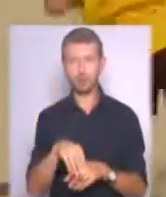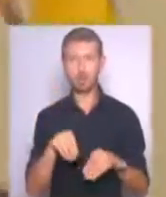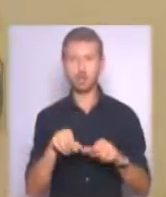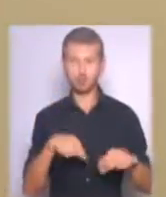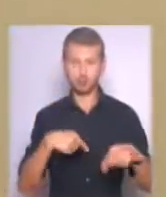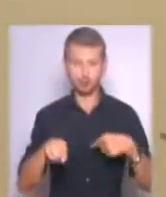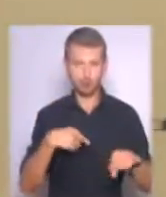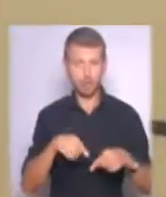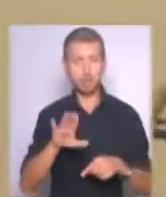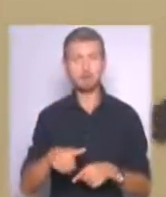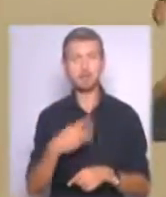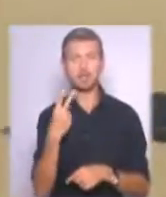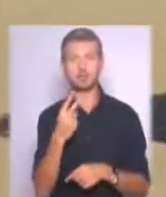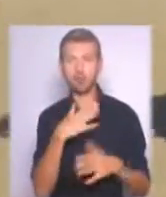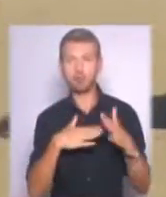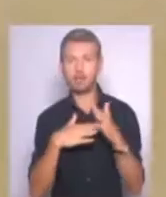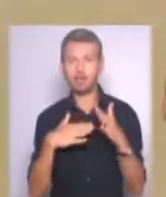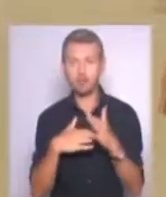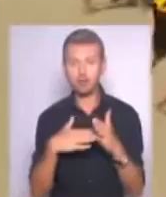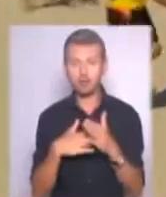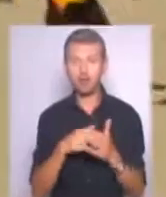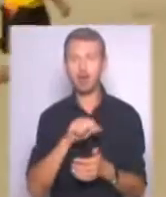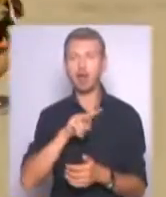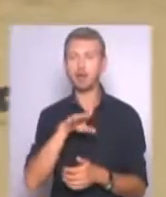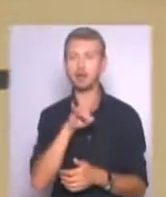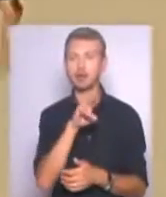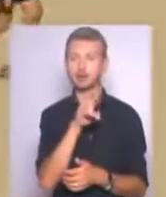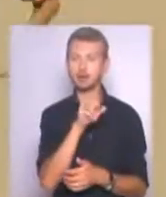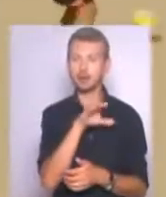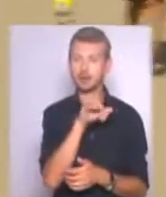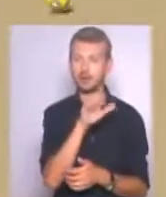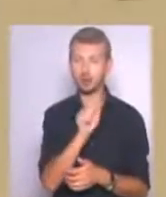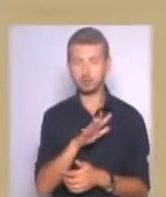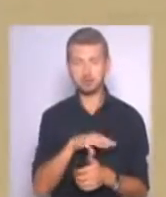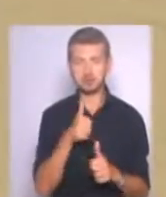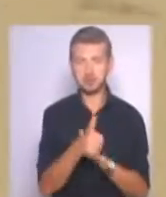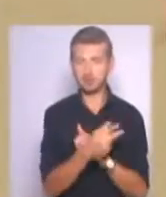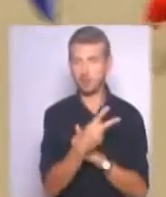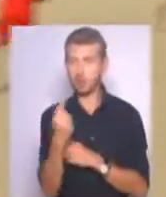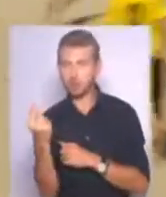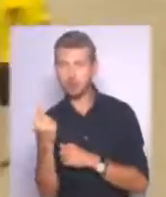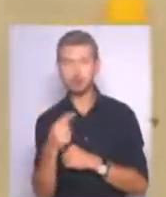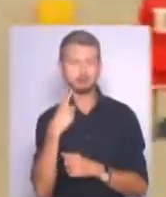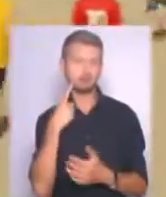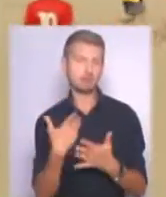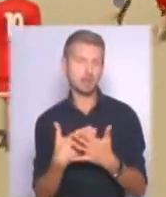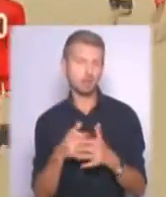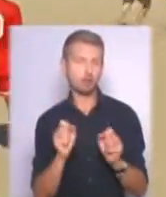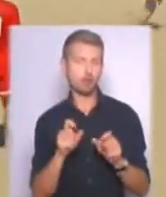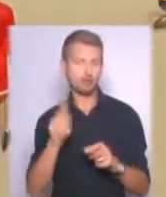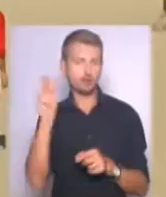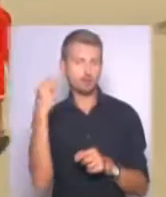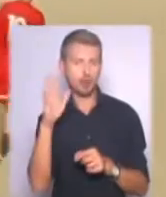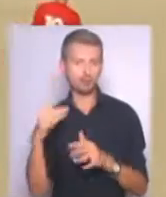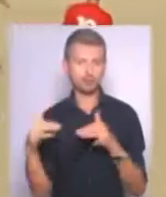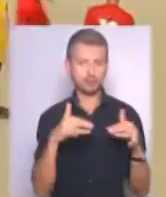футболі. Після двох періодів «Альтернатива» перемагала «Хіт» 2-1 і здавалося золото чемпіонату. В завершальному турі